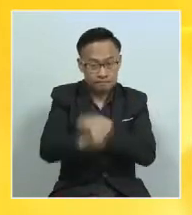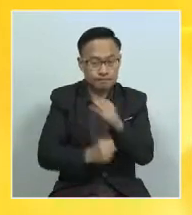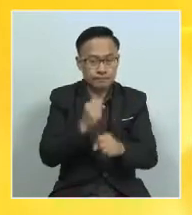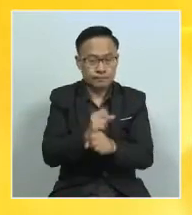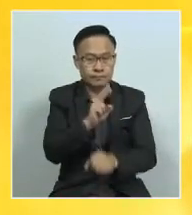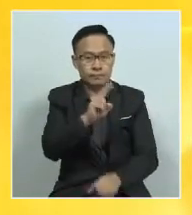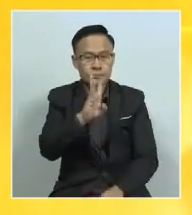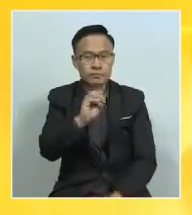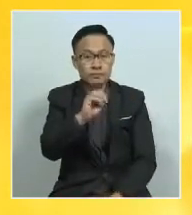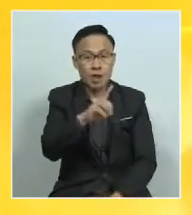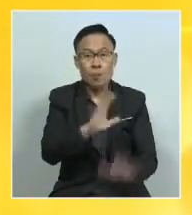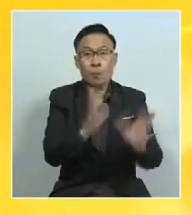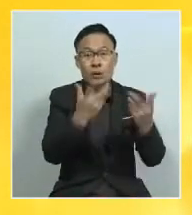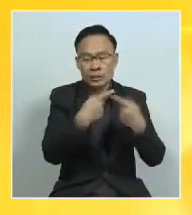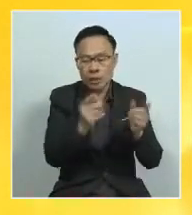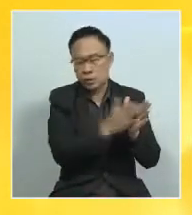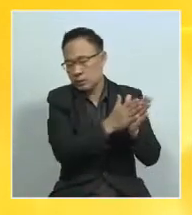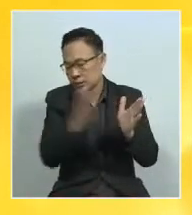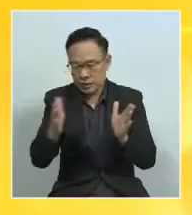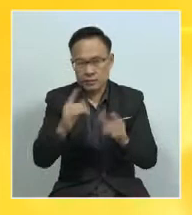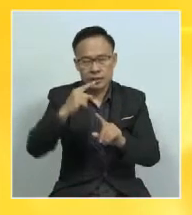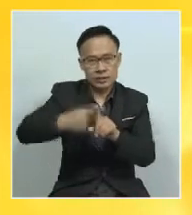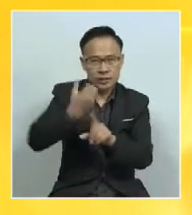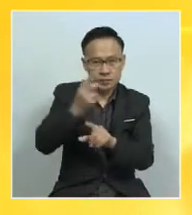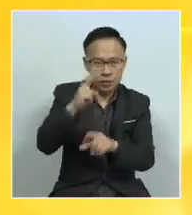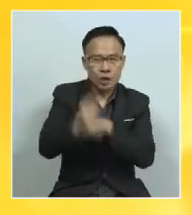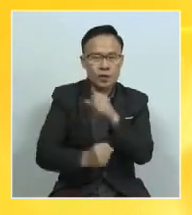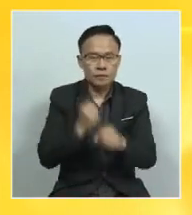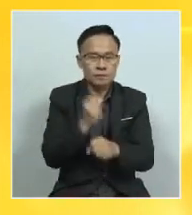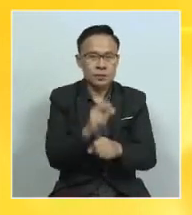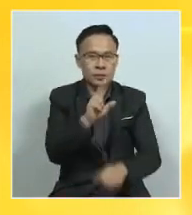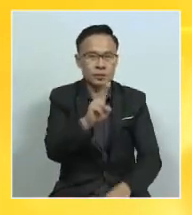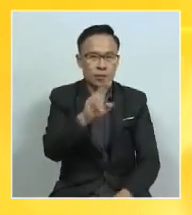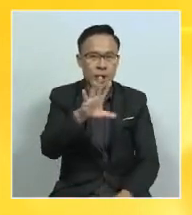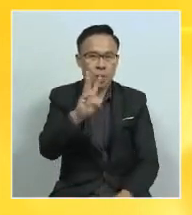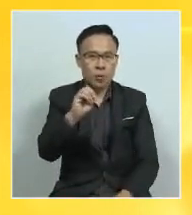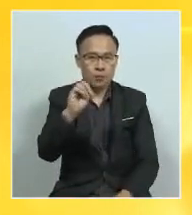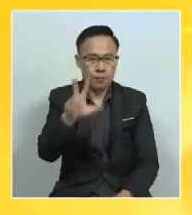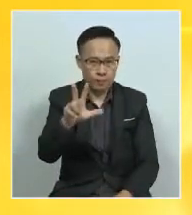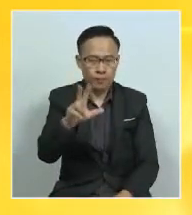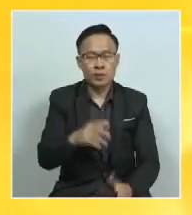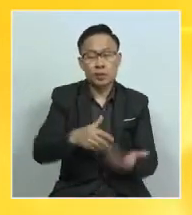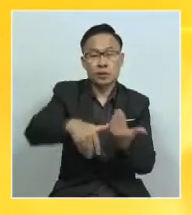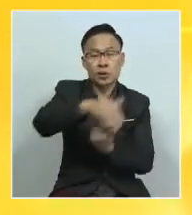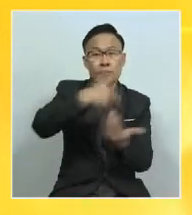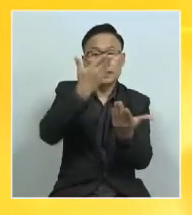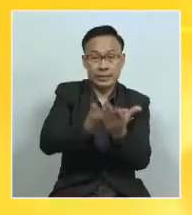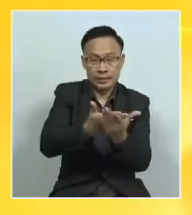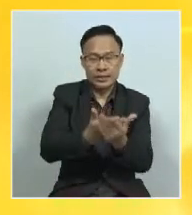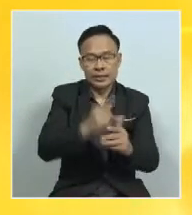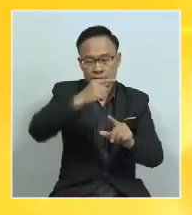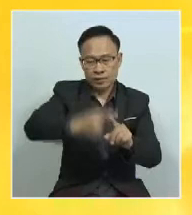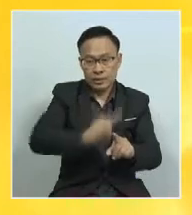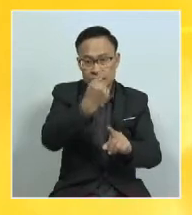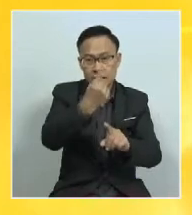2561ออกไปจนถึงวันที่31ธันวาคม2563นะครับสำหรับรอบเวลาบัญชีที่เริ่ม1มก